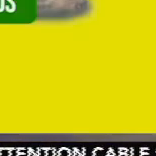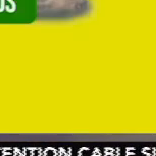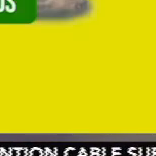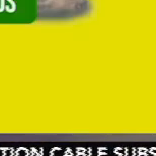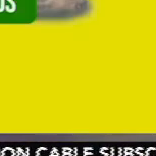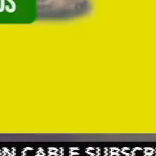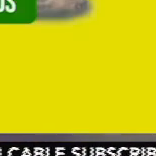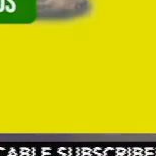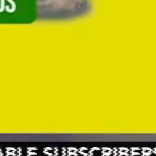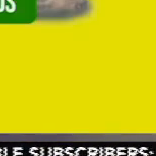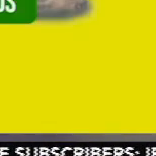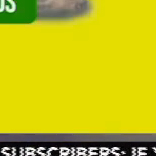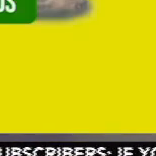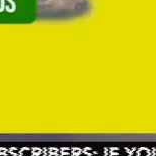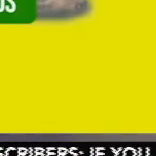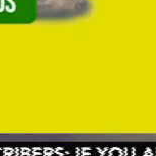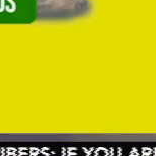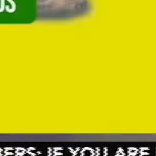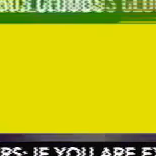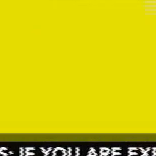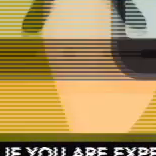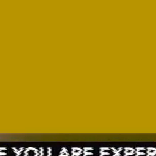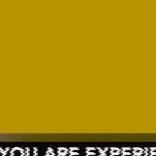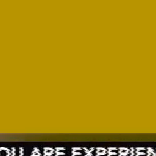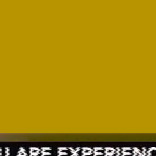ng clouds.